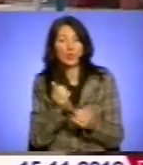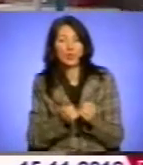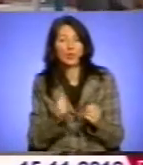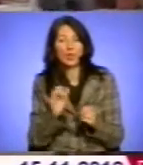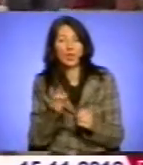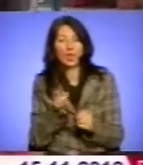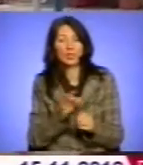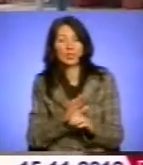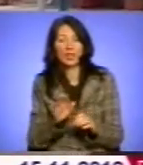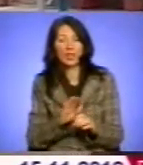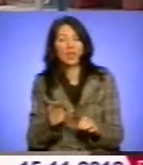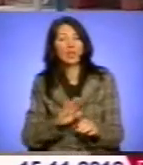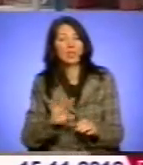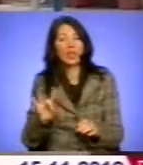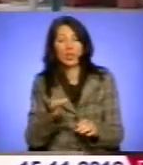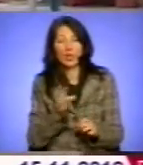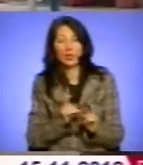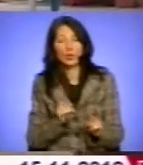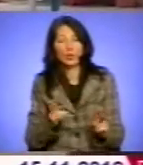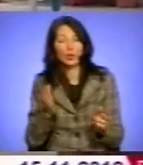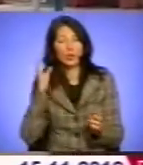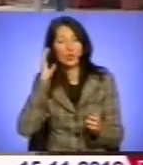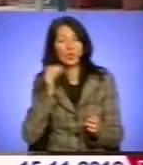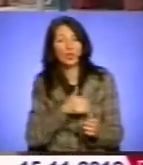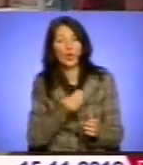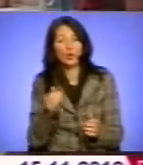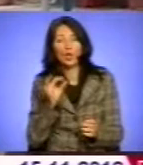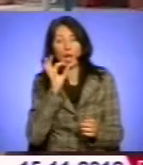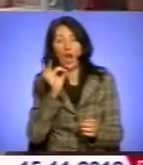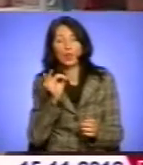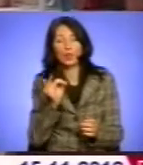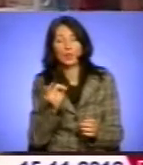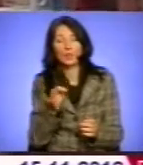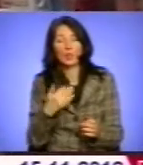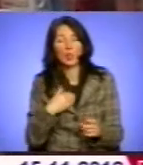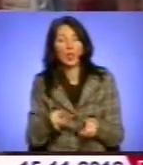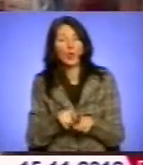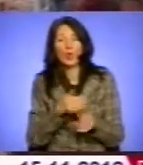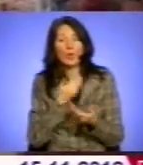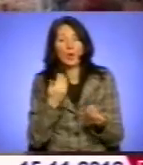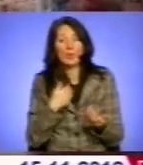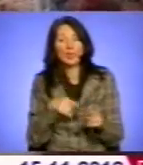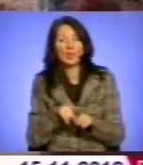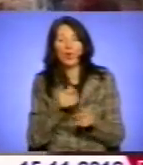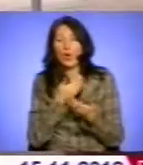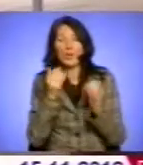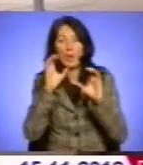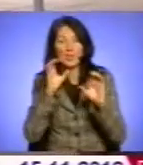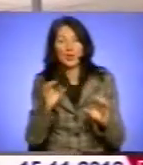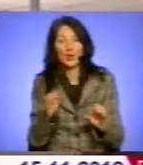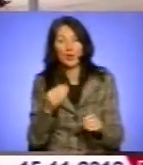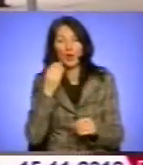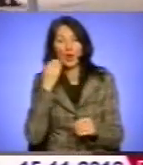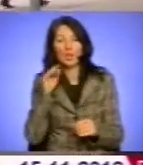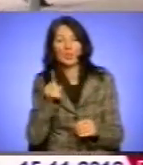раз. Ні, ні разу ніхто. Слухати не хоче. Каже, ми такого не маємо, у нас такого немає закону. Краще б